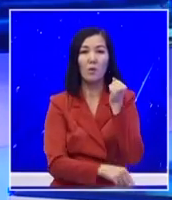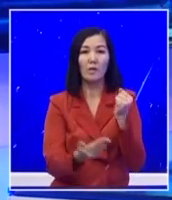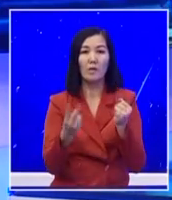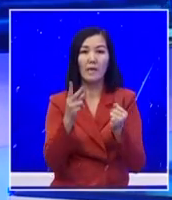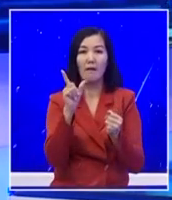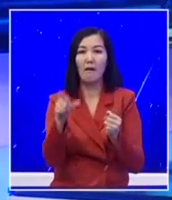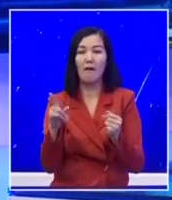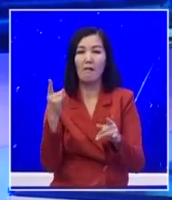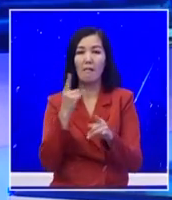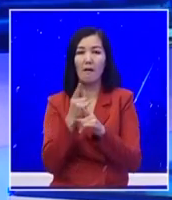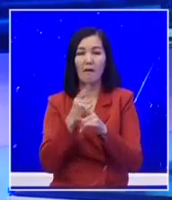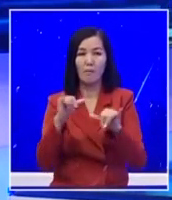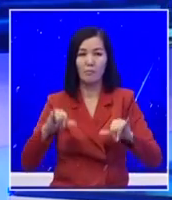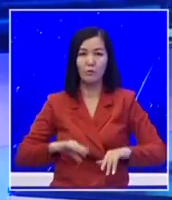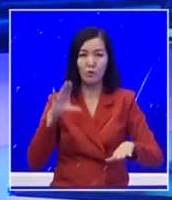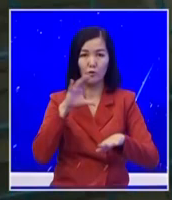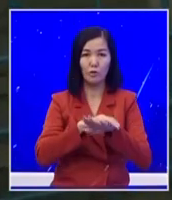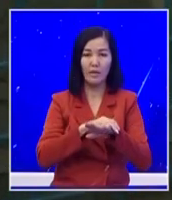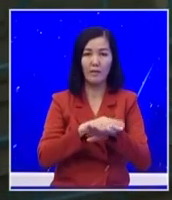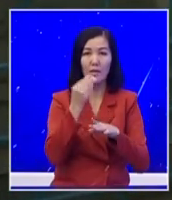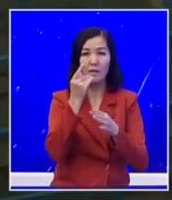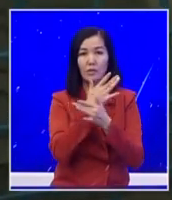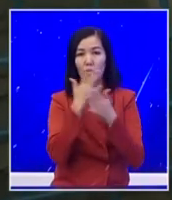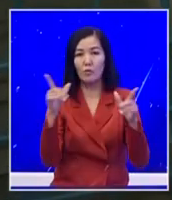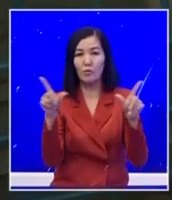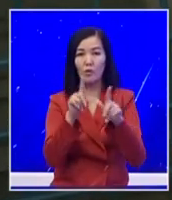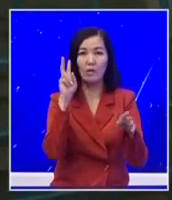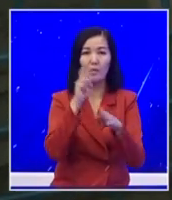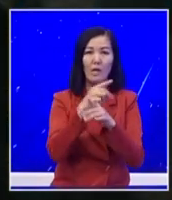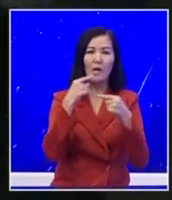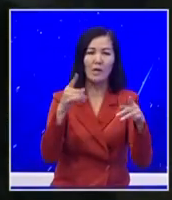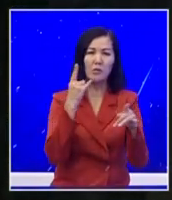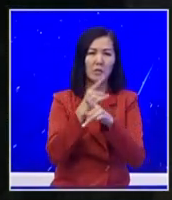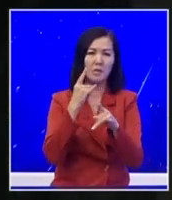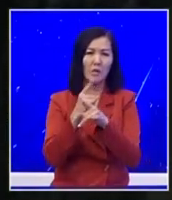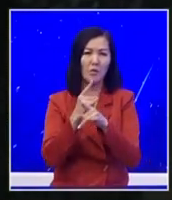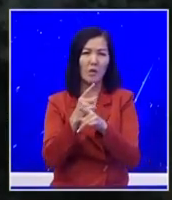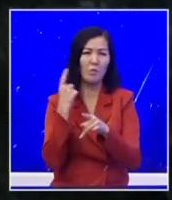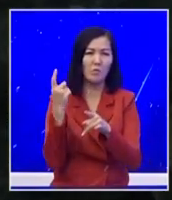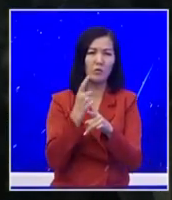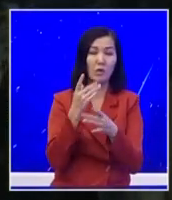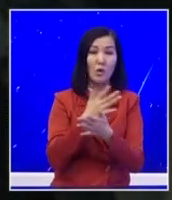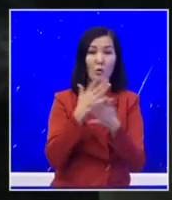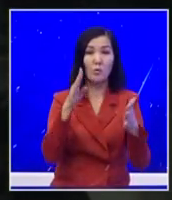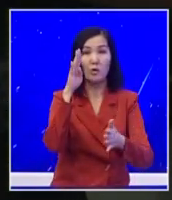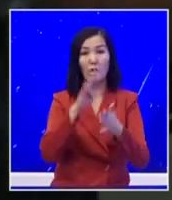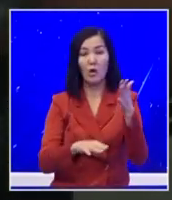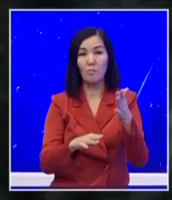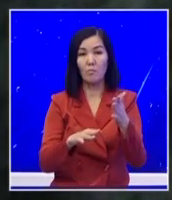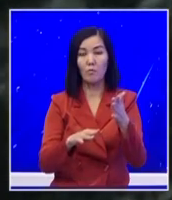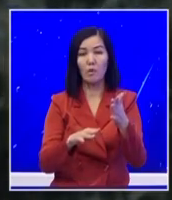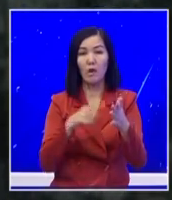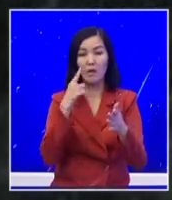екі алаяқты ұстады. Олар негізінен азық-түлік дүкендеріне барып, түрлі сылтау желеумен қожайындарын үлкен айыппұлмен